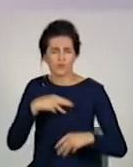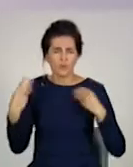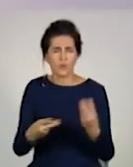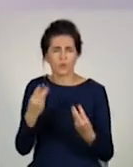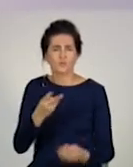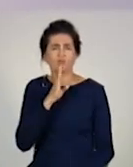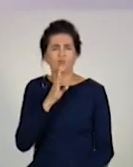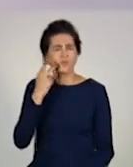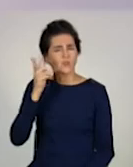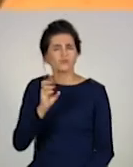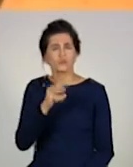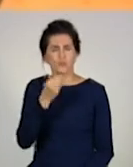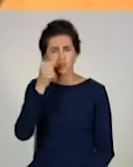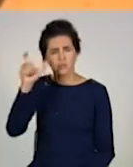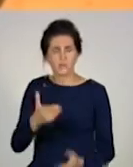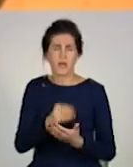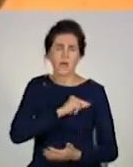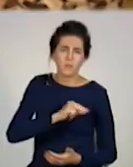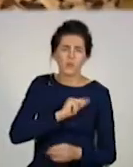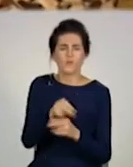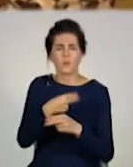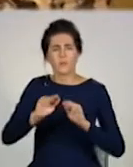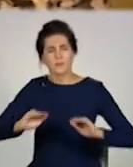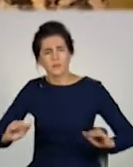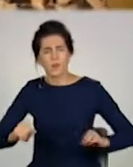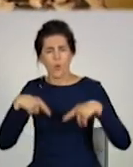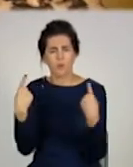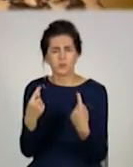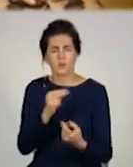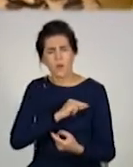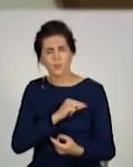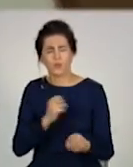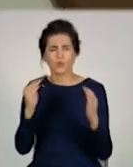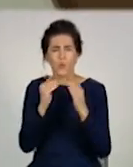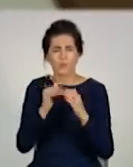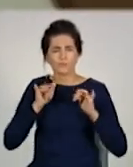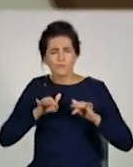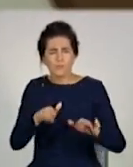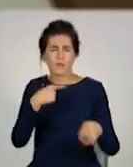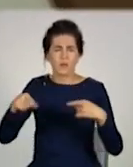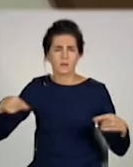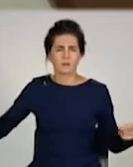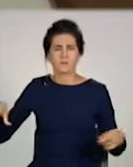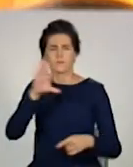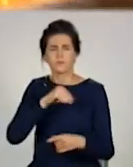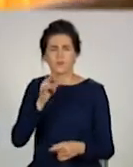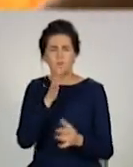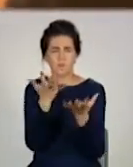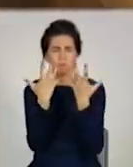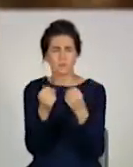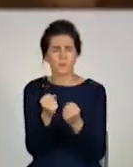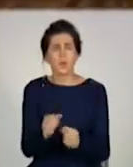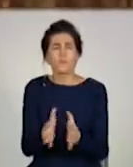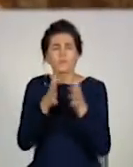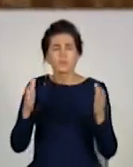чоловіків. Робота, виховання дітей та монотонні – це важливо. Хатні справи поглинають увесь особистий час. Більшість